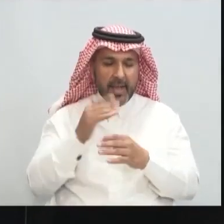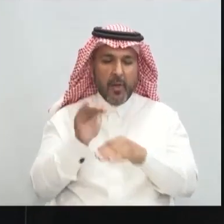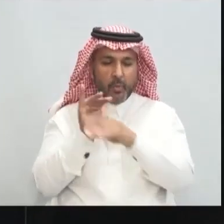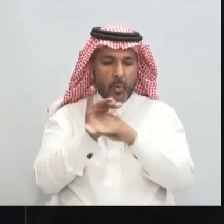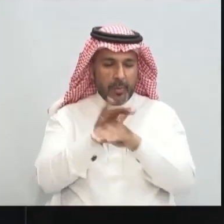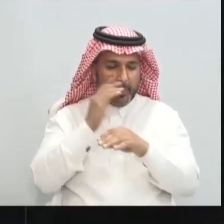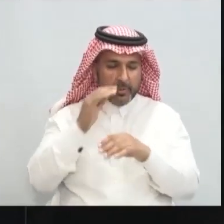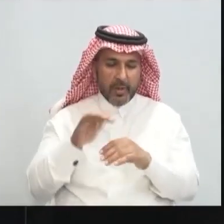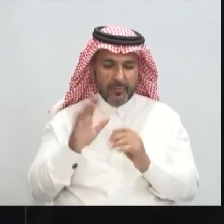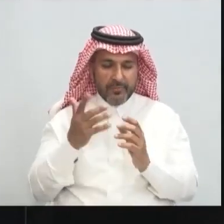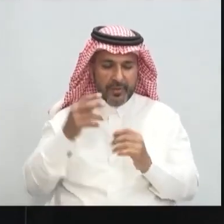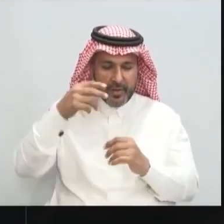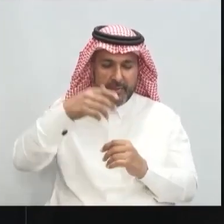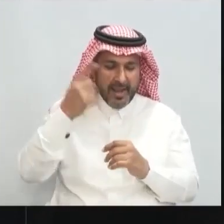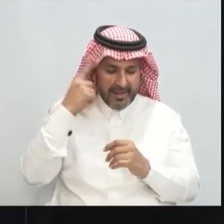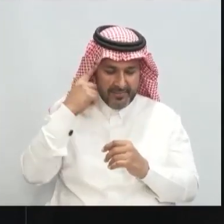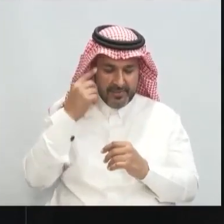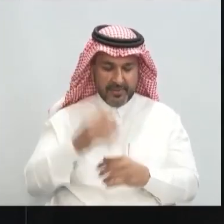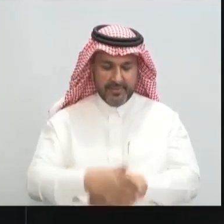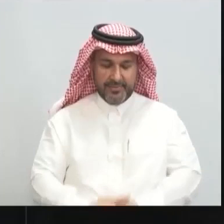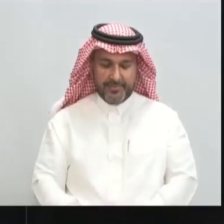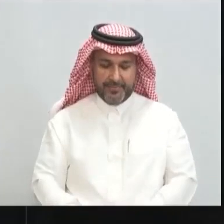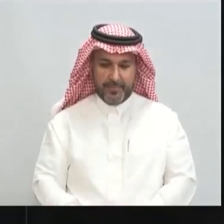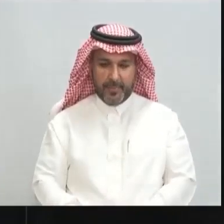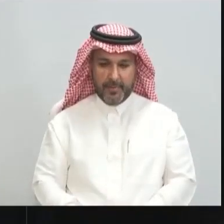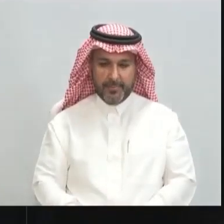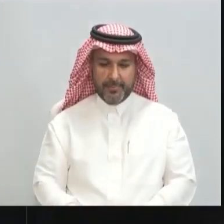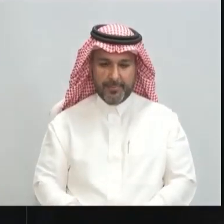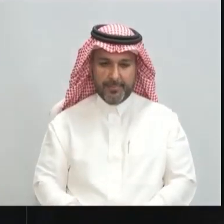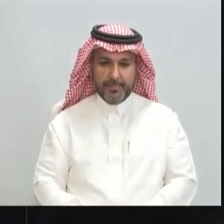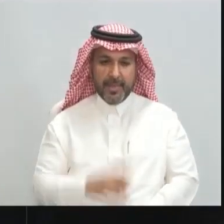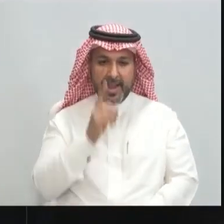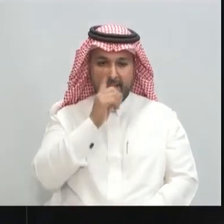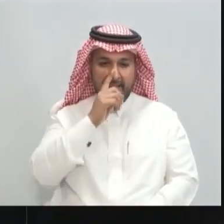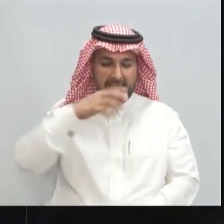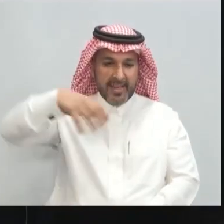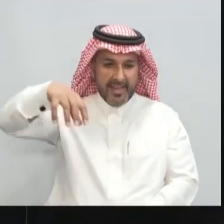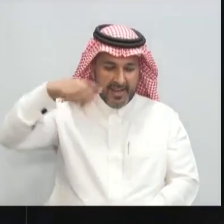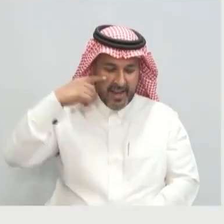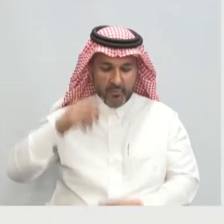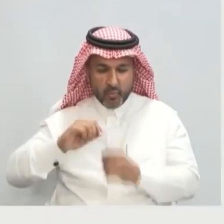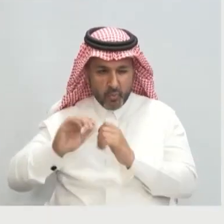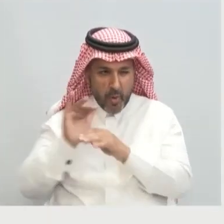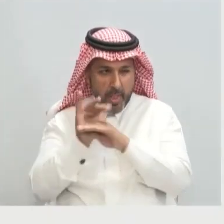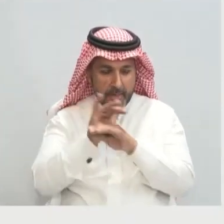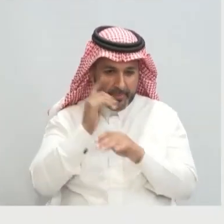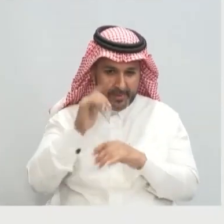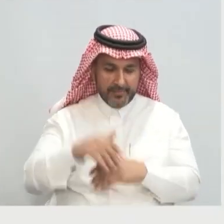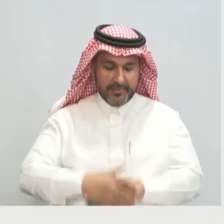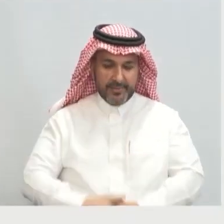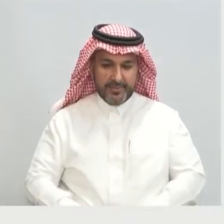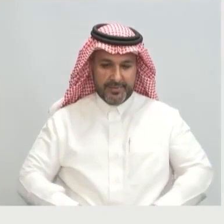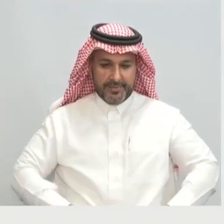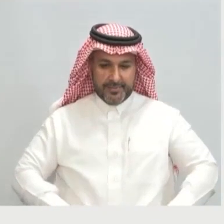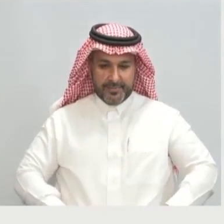وايضا استجابه فوريه للعملاء لذلك مهم جدا ايضا الموظف بشكل عام ان يكون لديه اطلاع على منصات التواصل